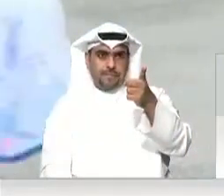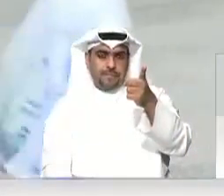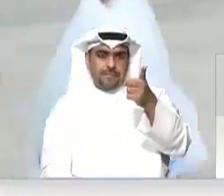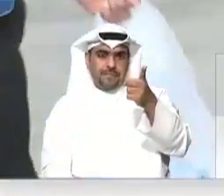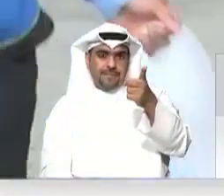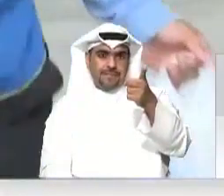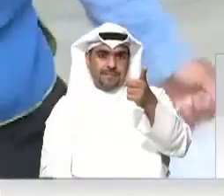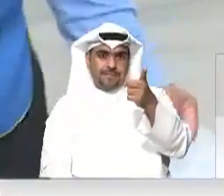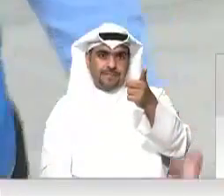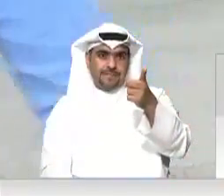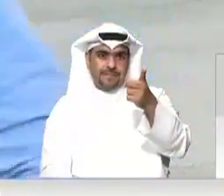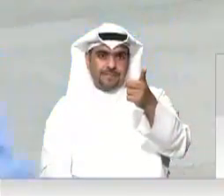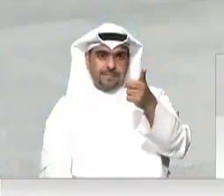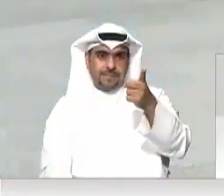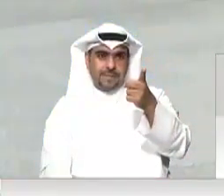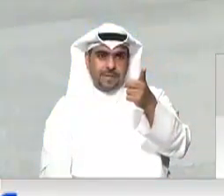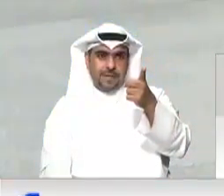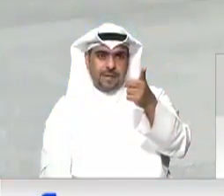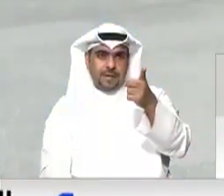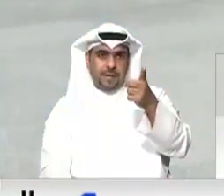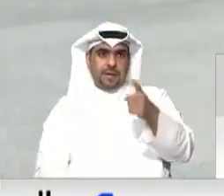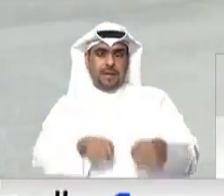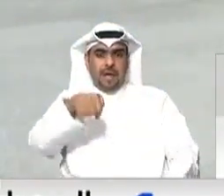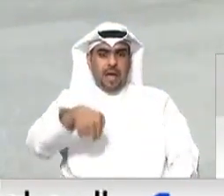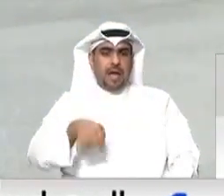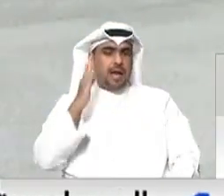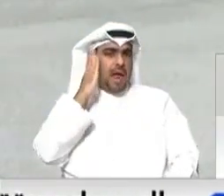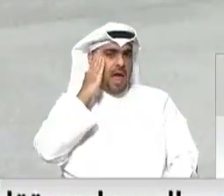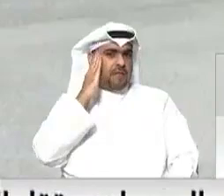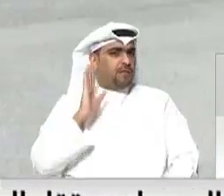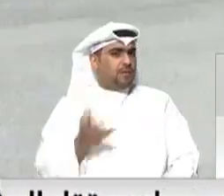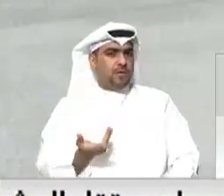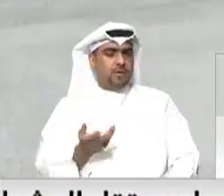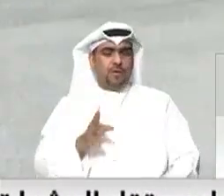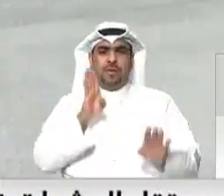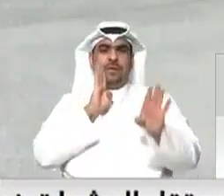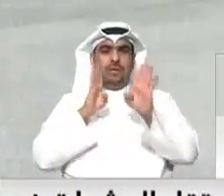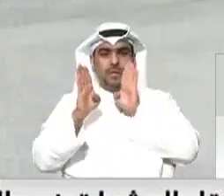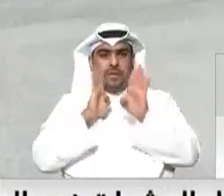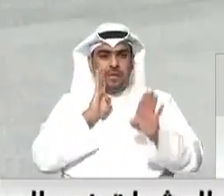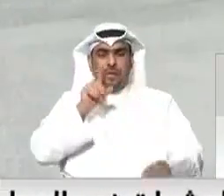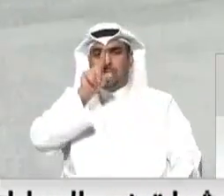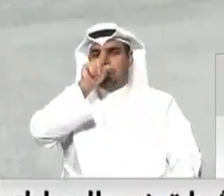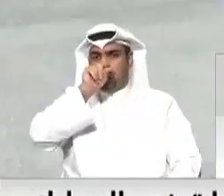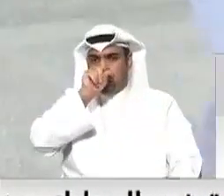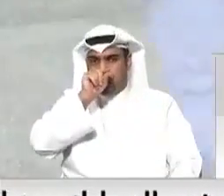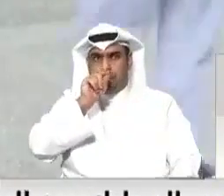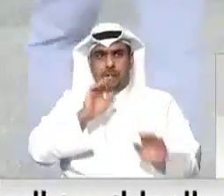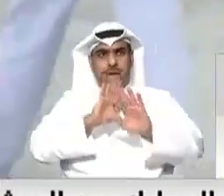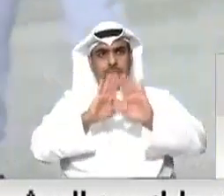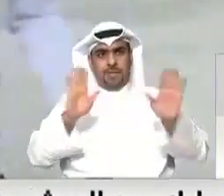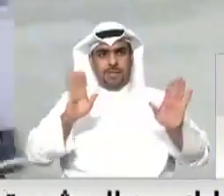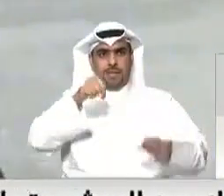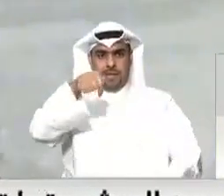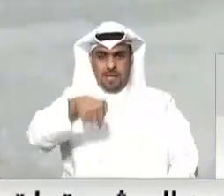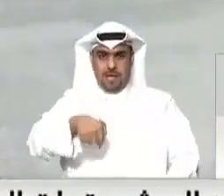الوسائل السوشيال ميديا طبعا اكيد احنا نبي هالشي ما نبي خلاص ينف